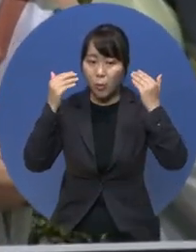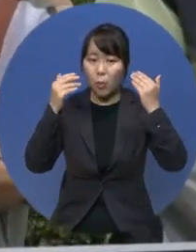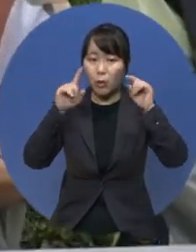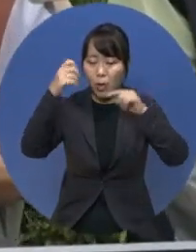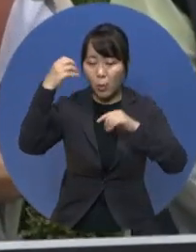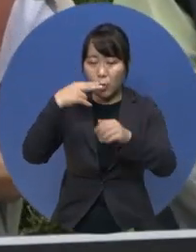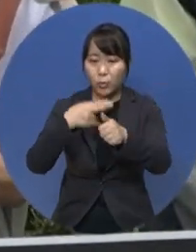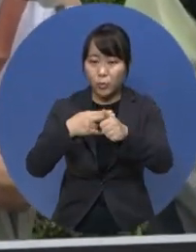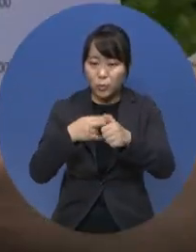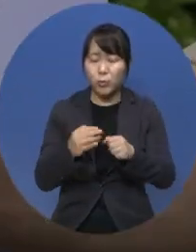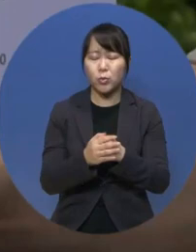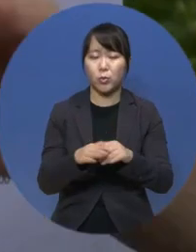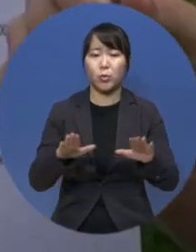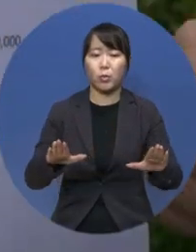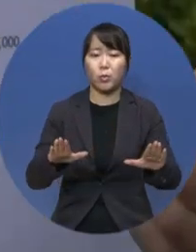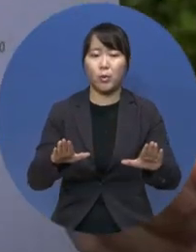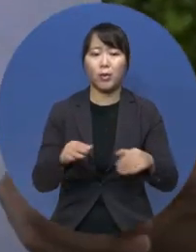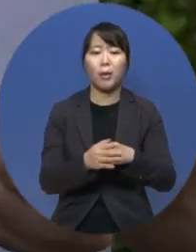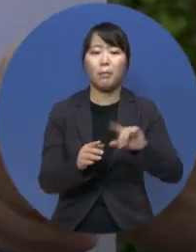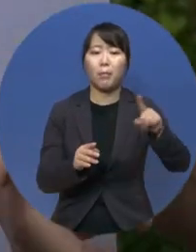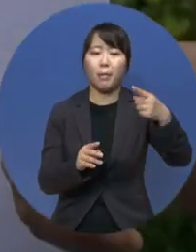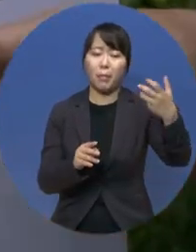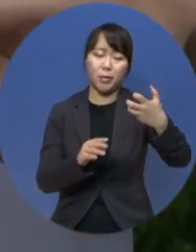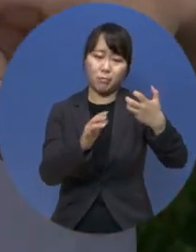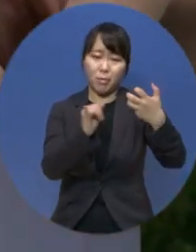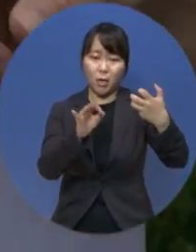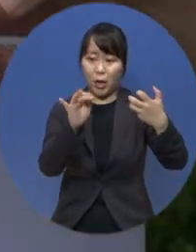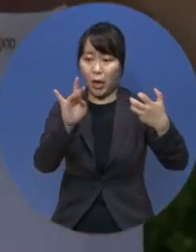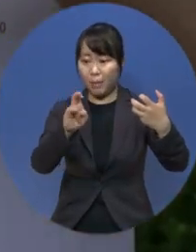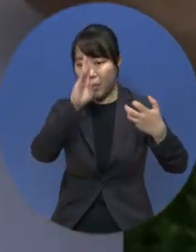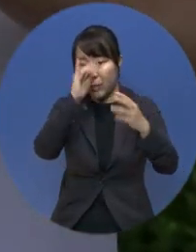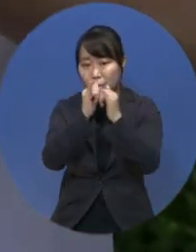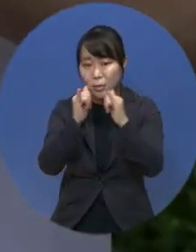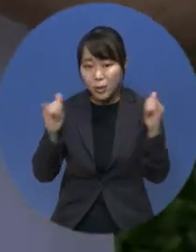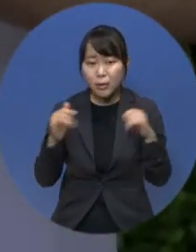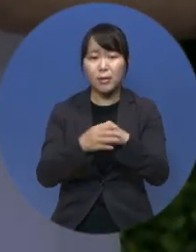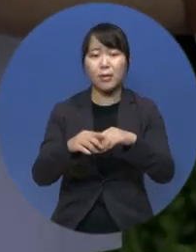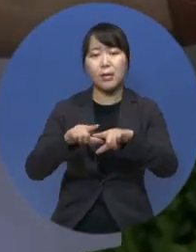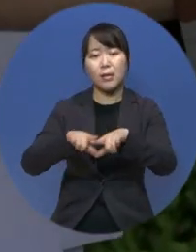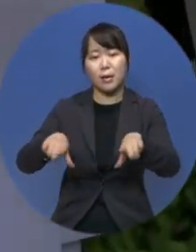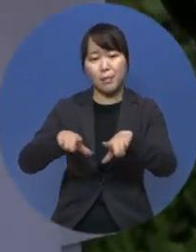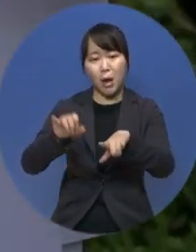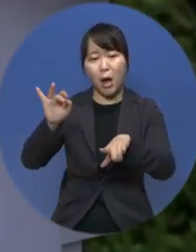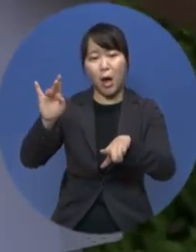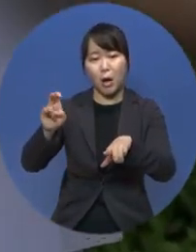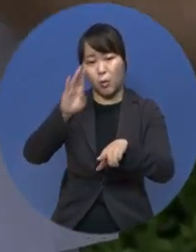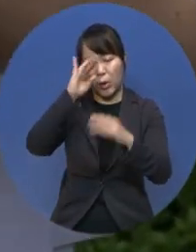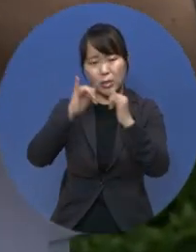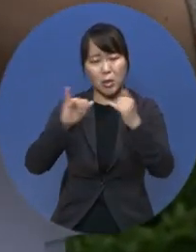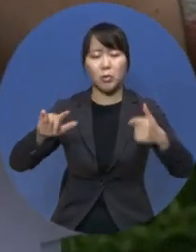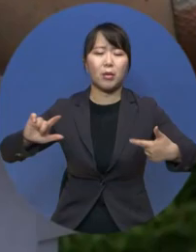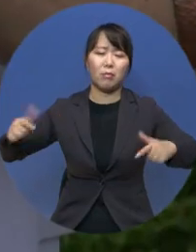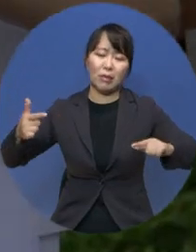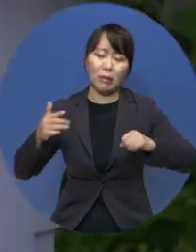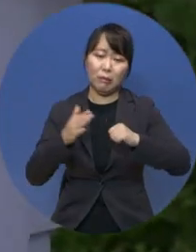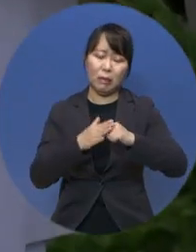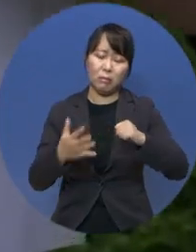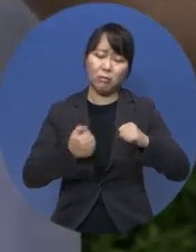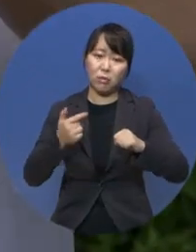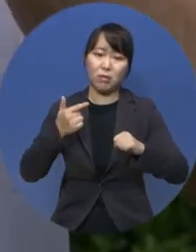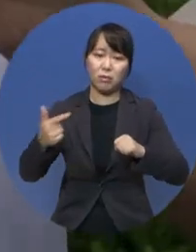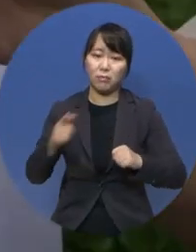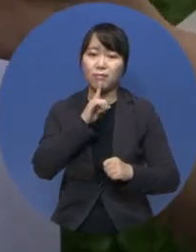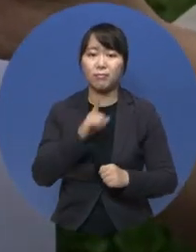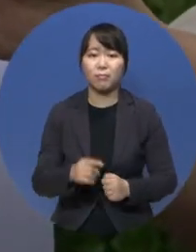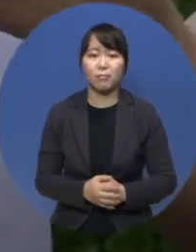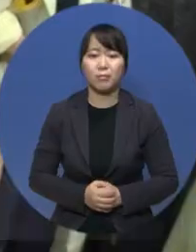이번에 노출돼 180명의 밤 환자들은 일반 팝 1 자들보다 다르게 나더라 충격을 주고 있다고